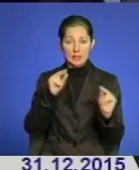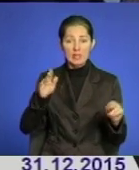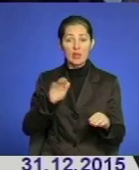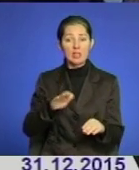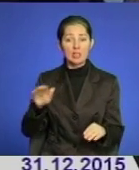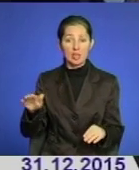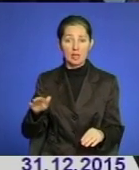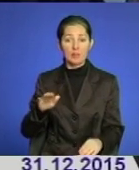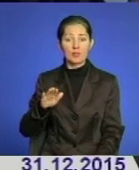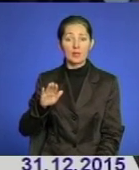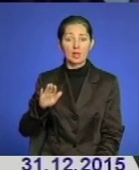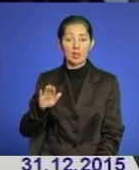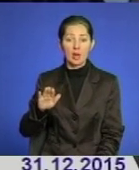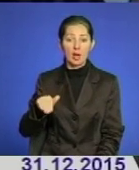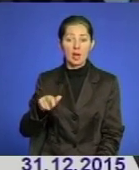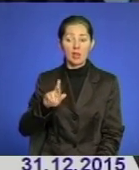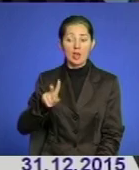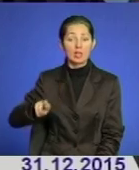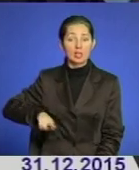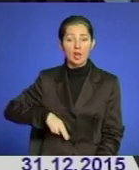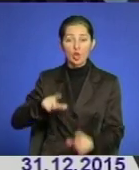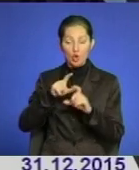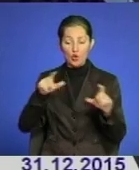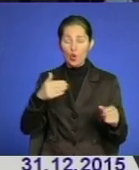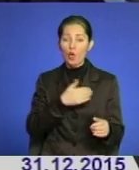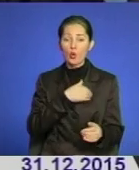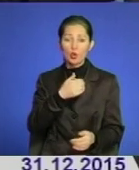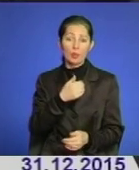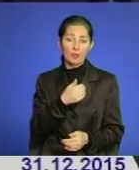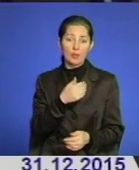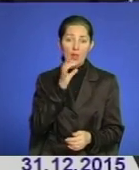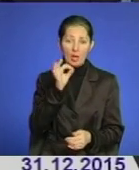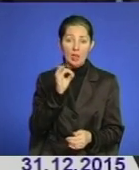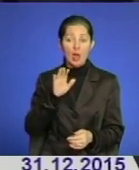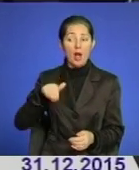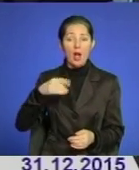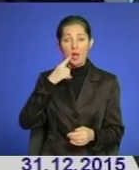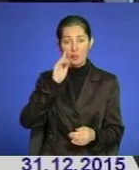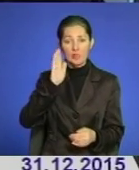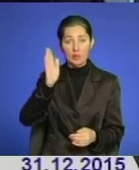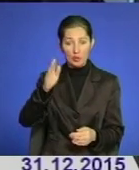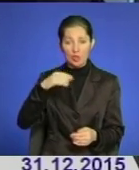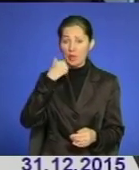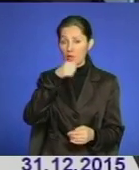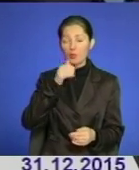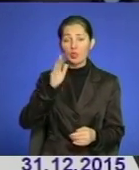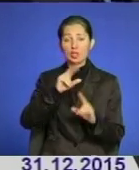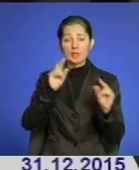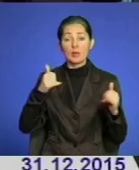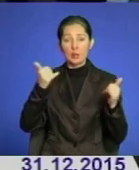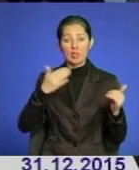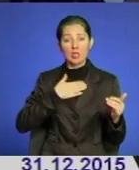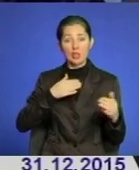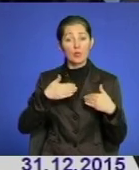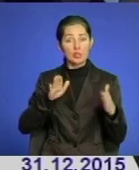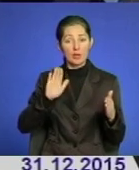як директор школи хочу побажати, нехай прийдешній рік буде щасливим для наших випускників. Нехай кожен знайде